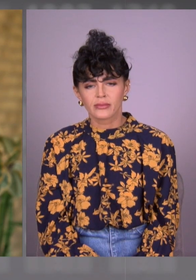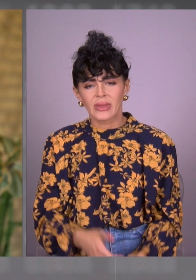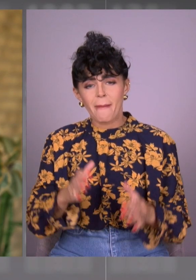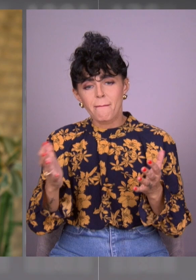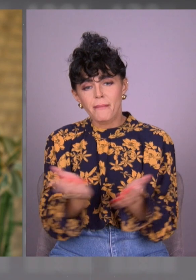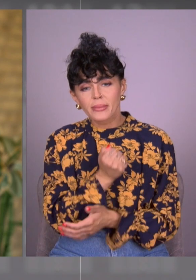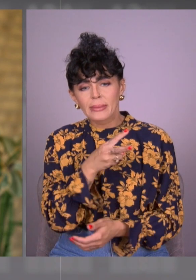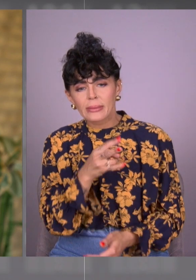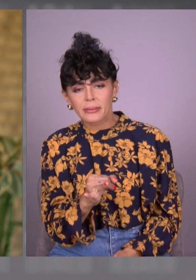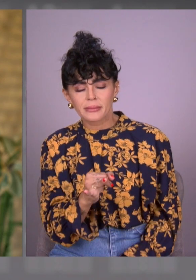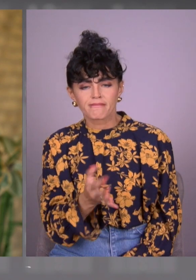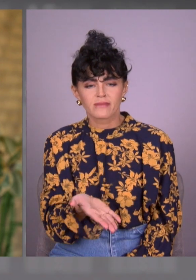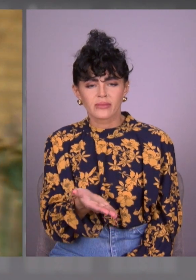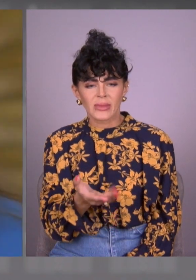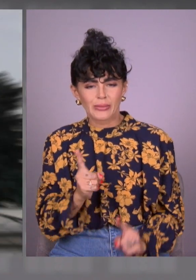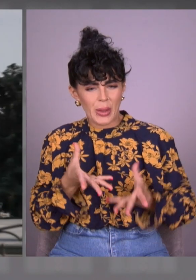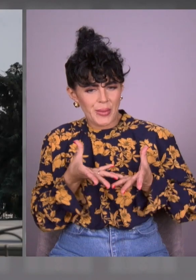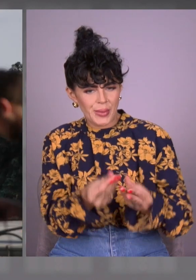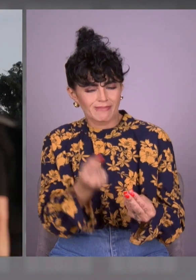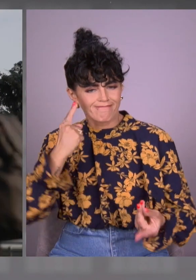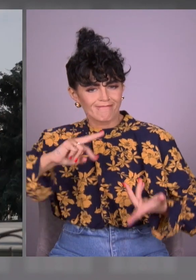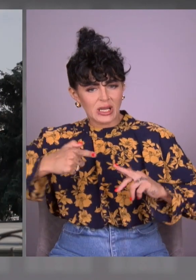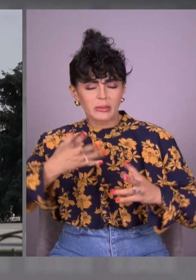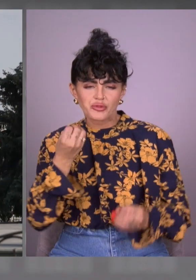вдасться його переконати?